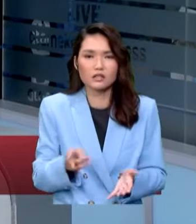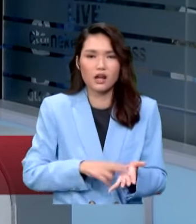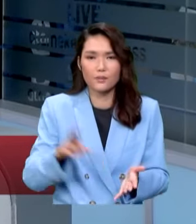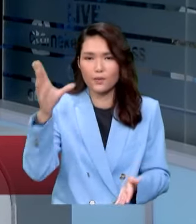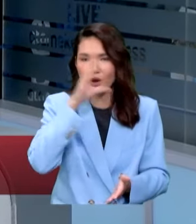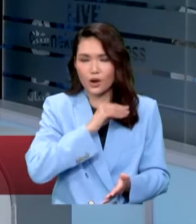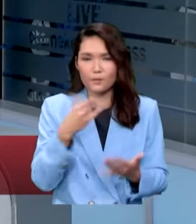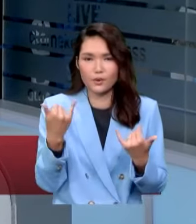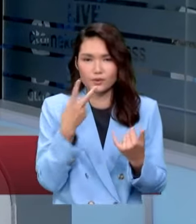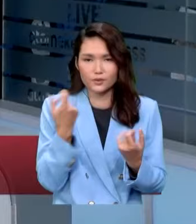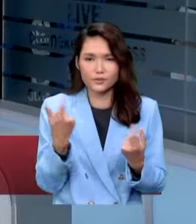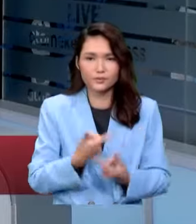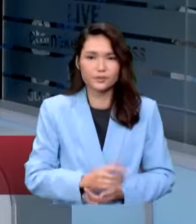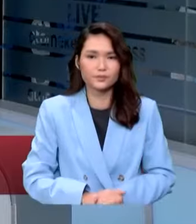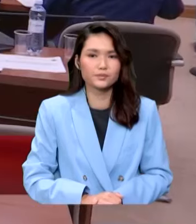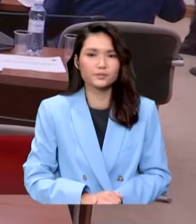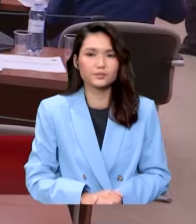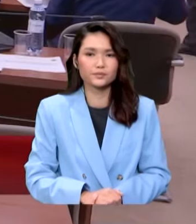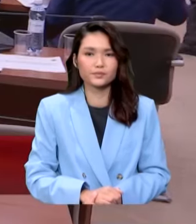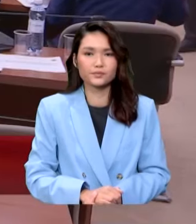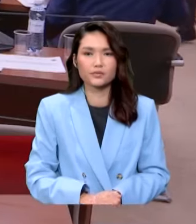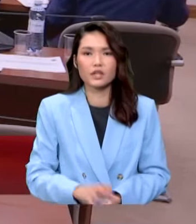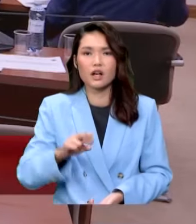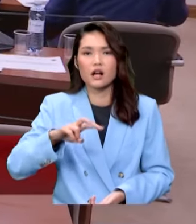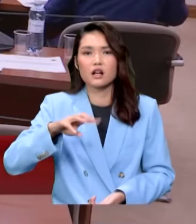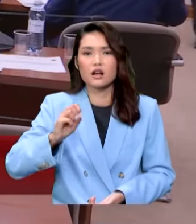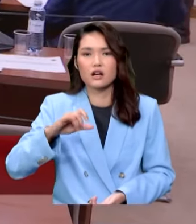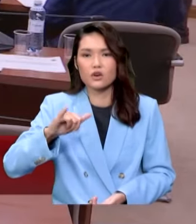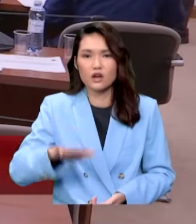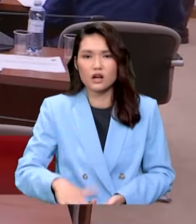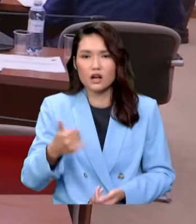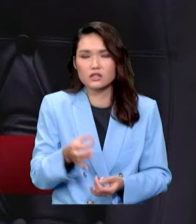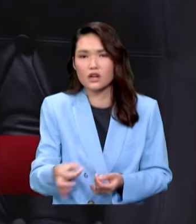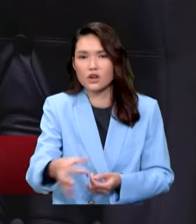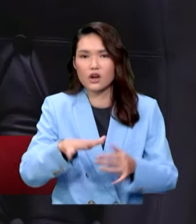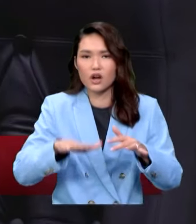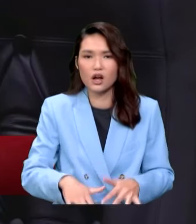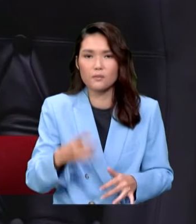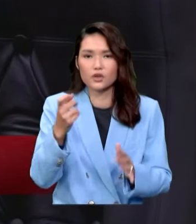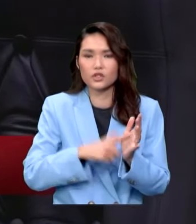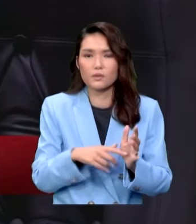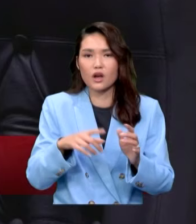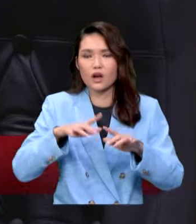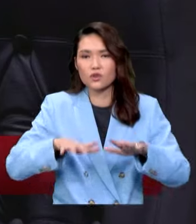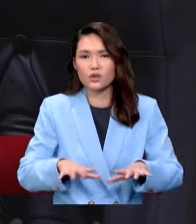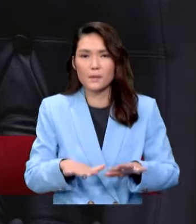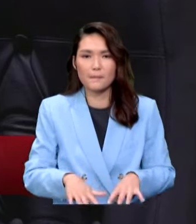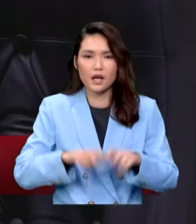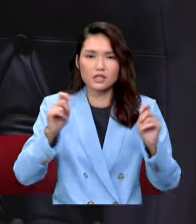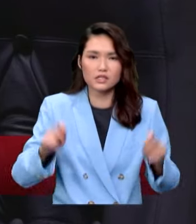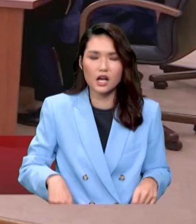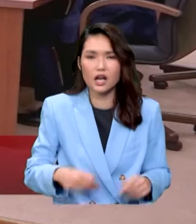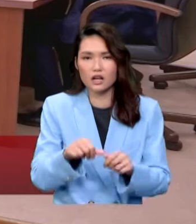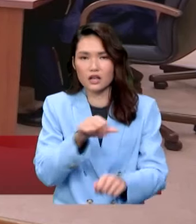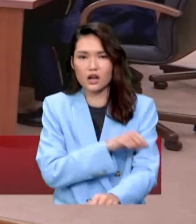алады? Тілшіміз толықтырады. Алатау базасы Түрксіб ауданында орналасқан, онда 173 гектар ашық жер бар. Теміржолдан қашық емес,